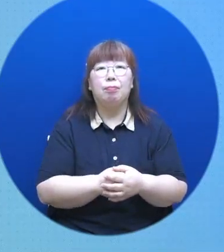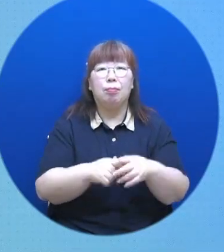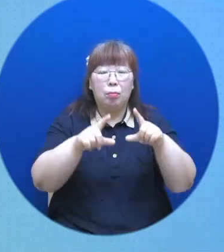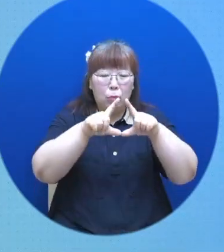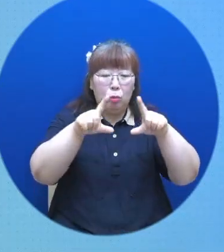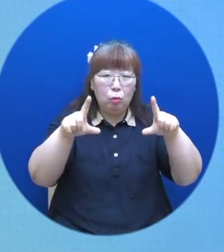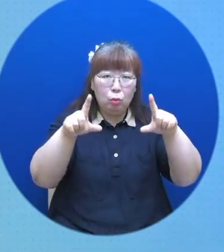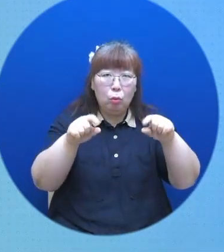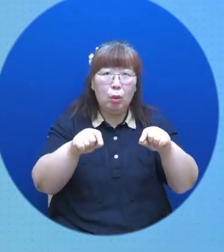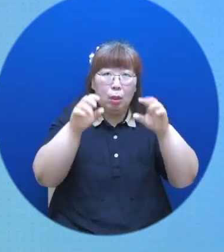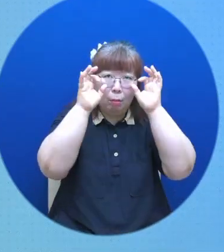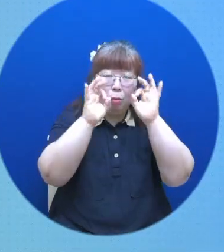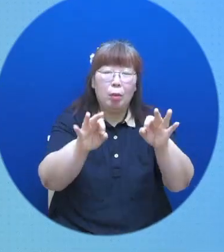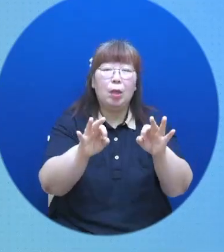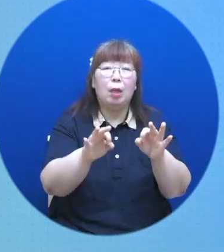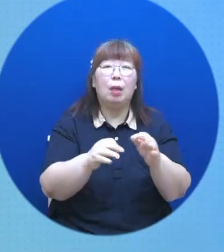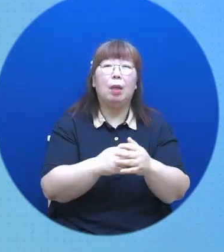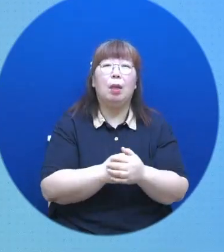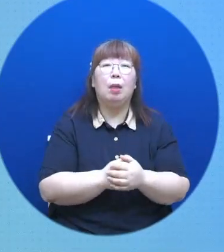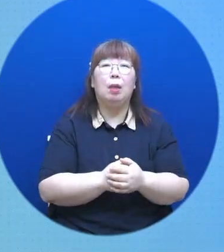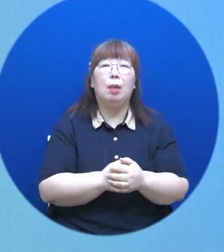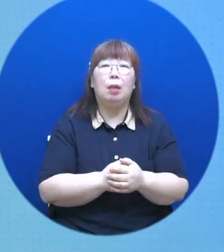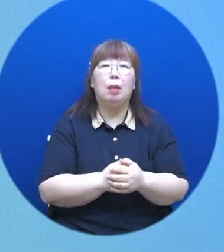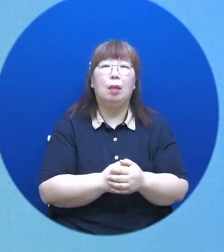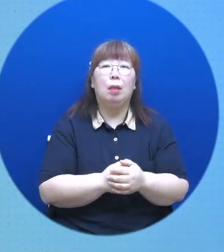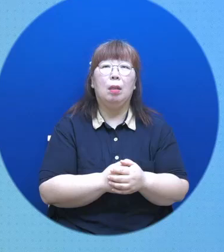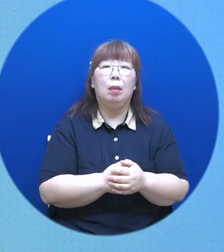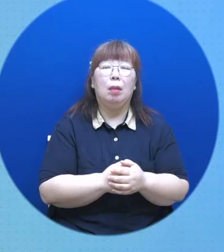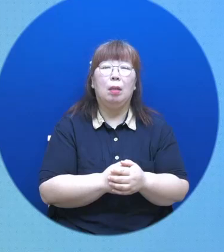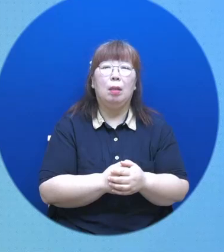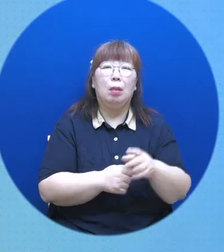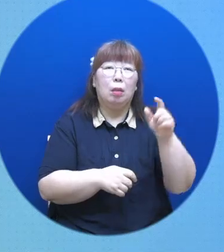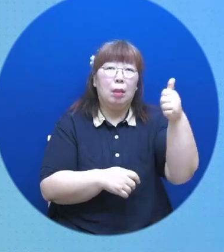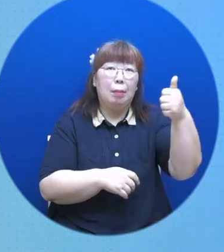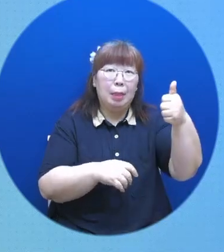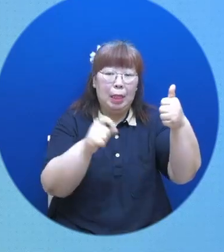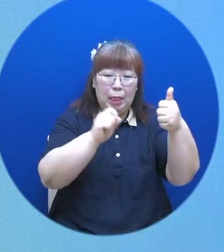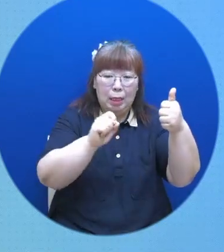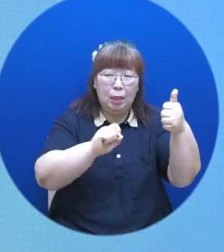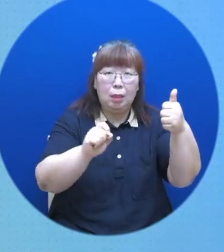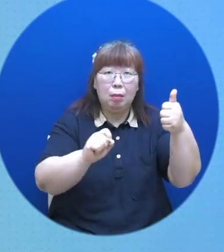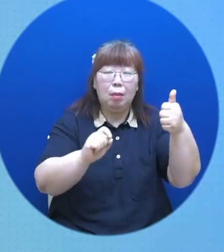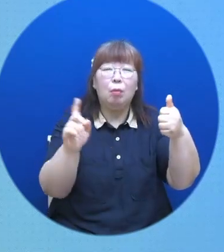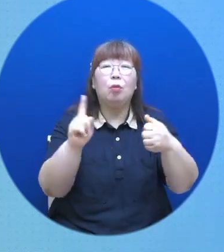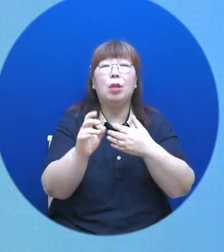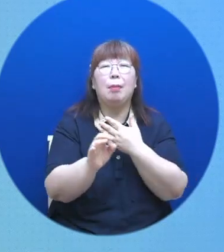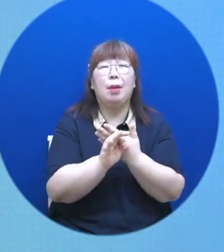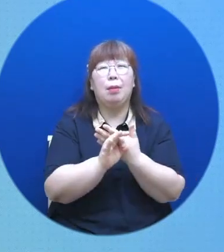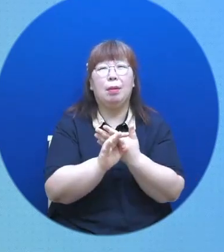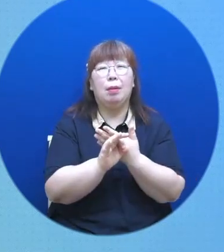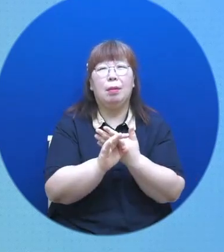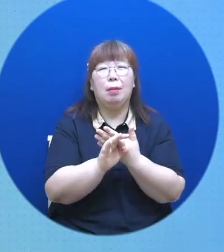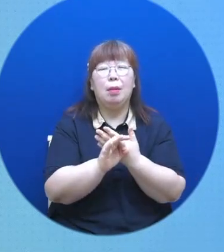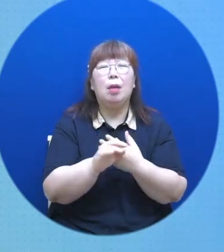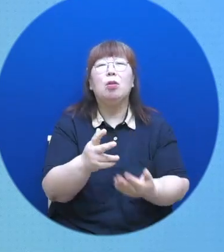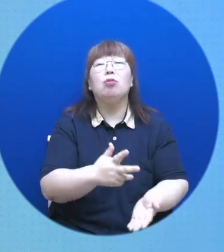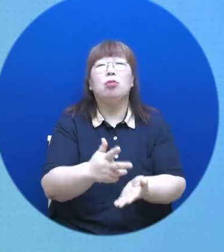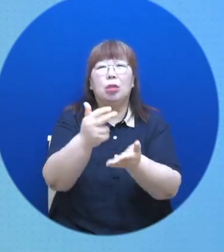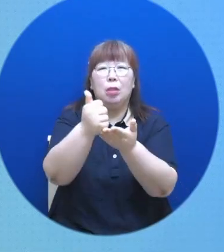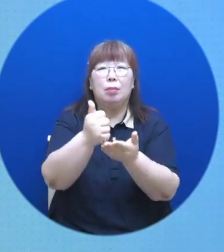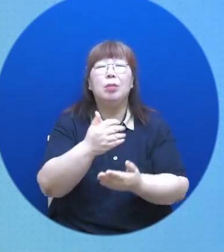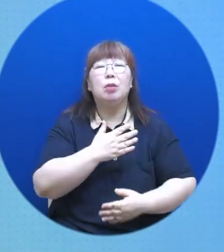쓰셨나 하고 가만히 보니까 이런 메모를 형제님이 남겨두신 거예요. 주님, 저는